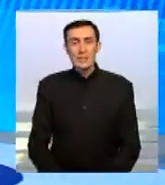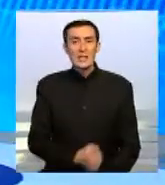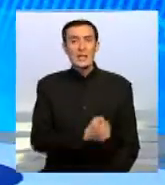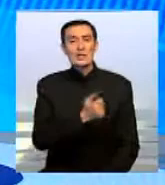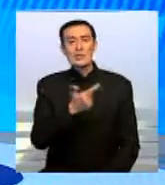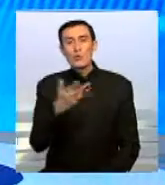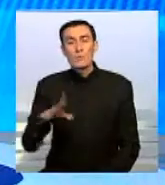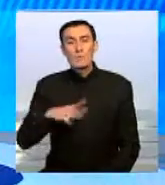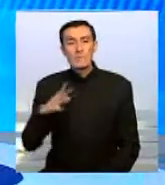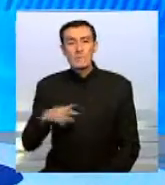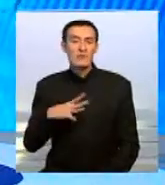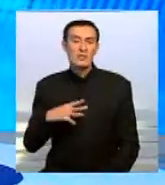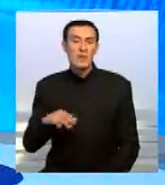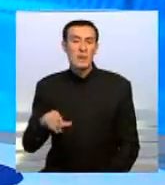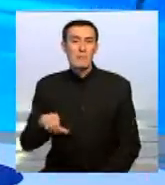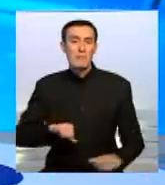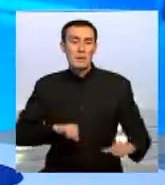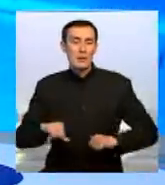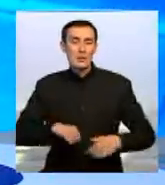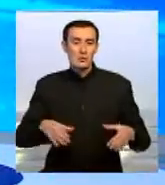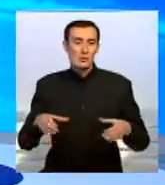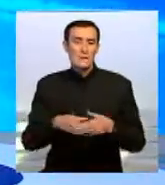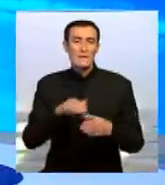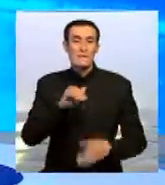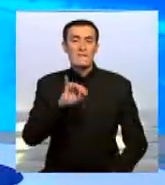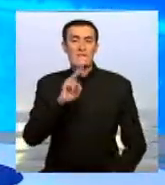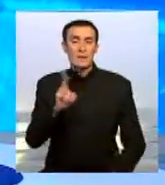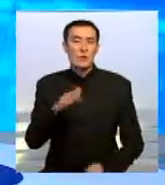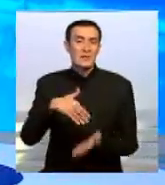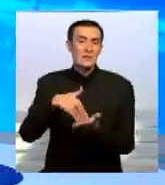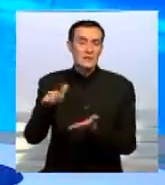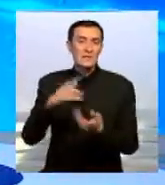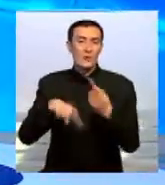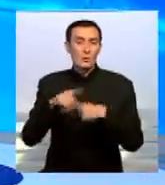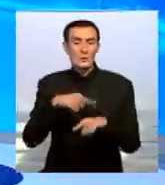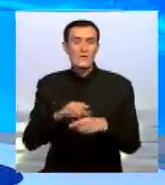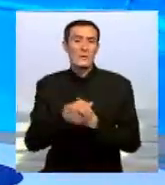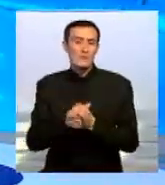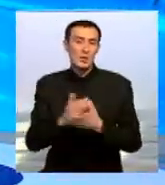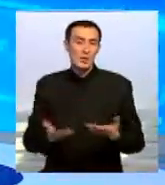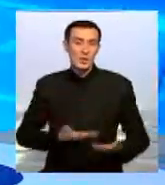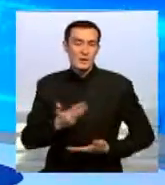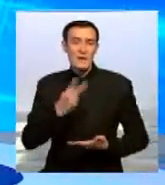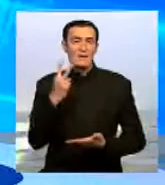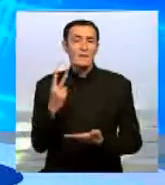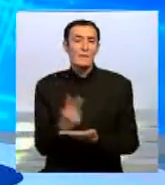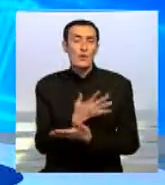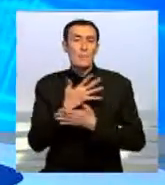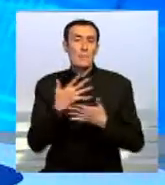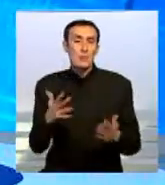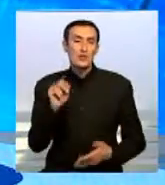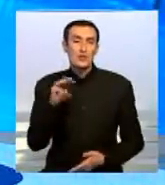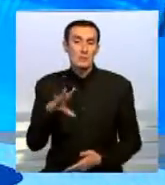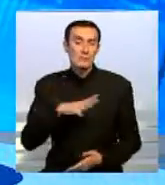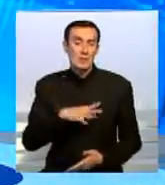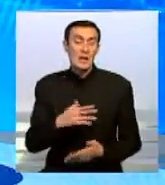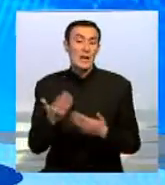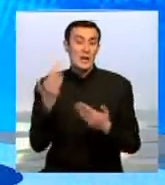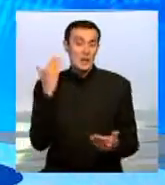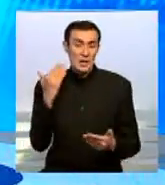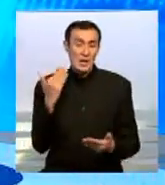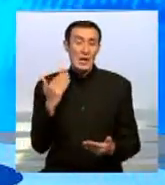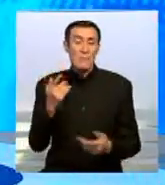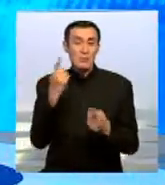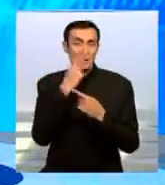Число бывших бойцов группировки ФАРК, отказавшихся сложить оружие и вернуться к мирной жизни, вдвое больше первоначальных подсчетов. По